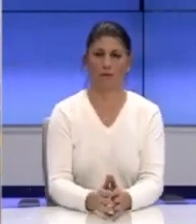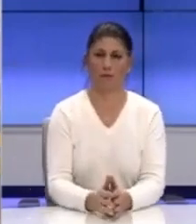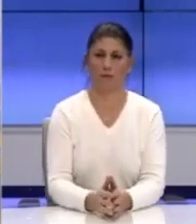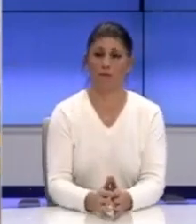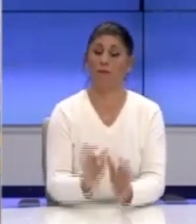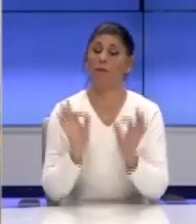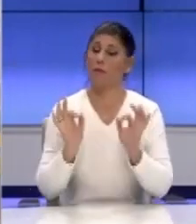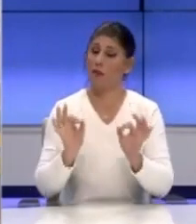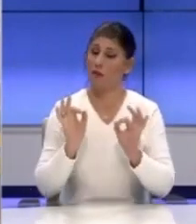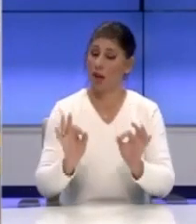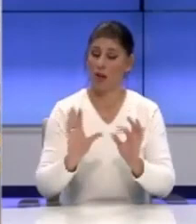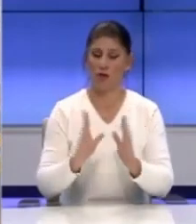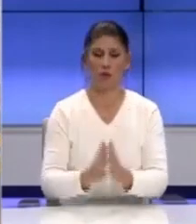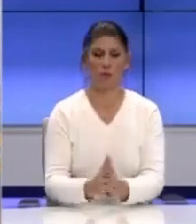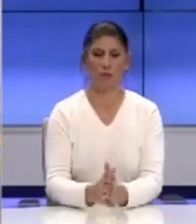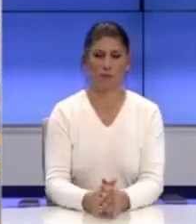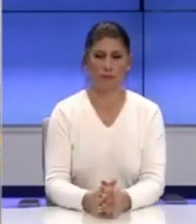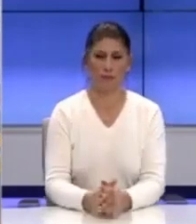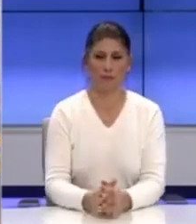Βεβαίως.